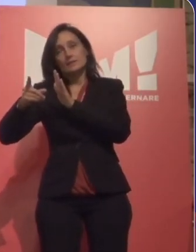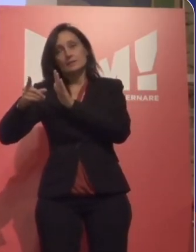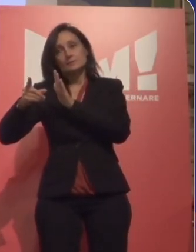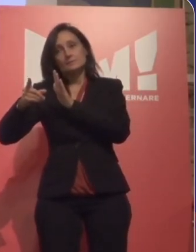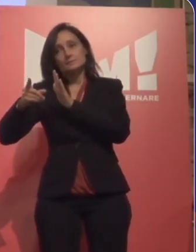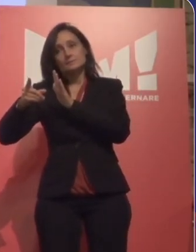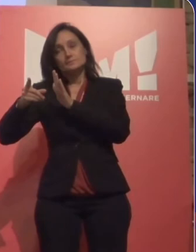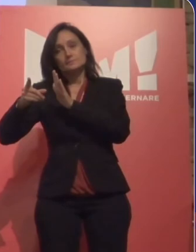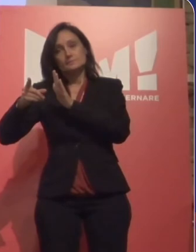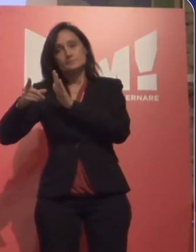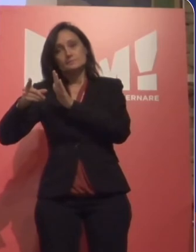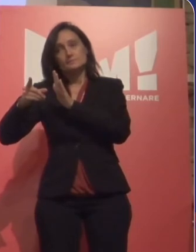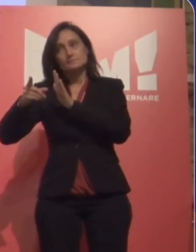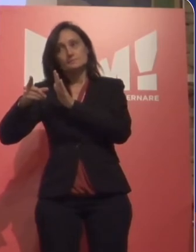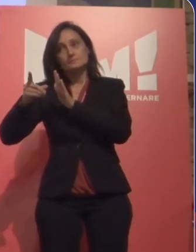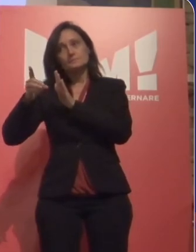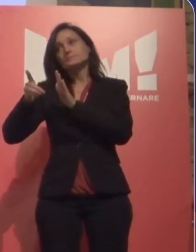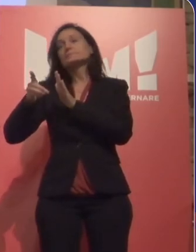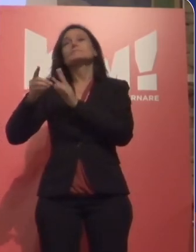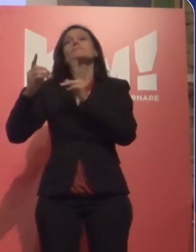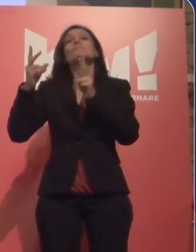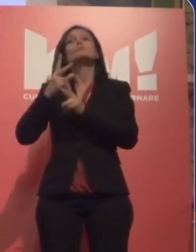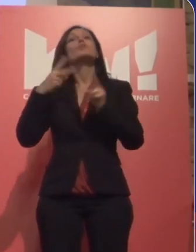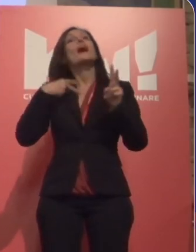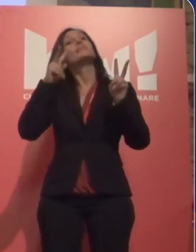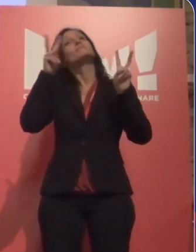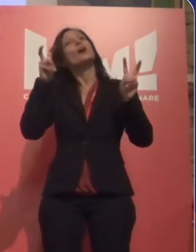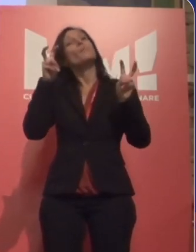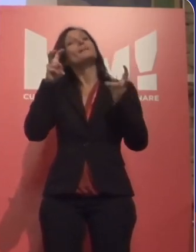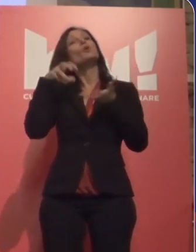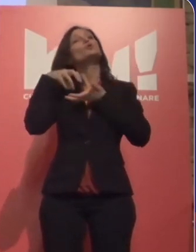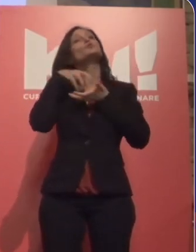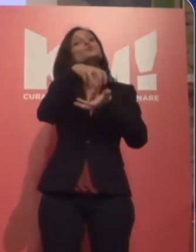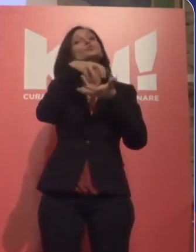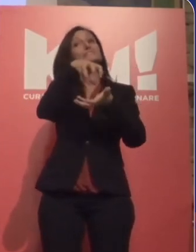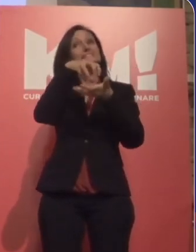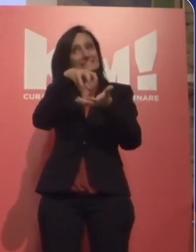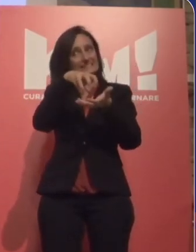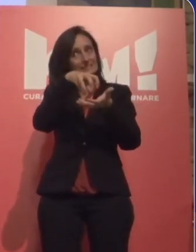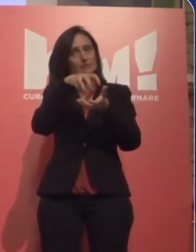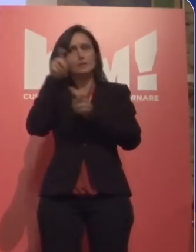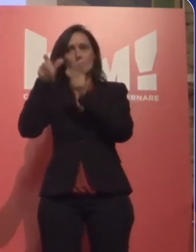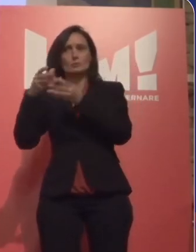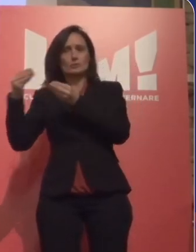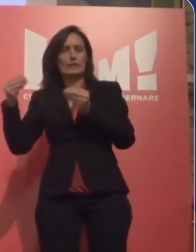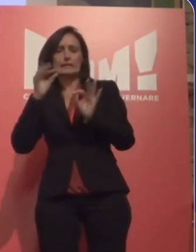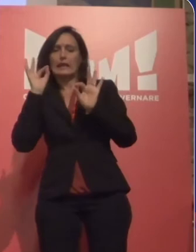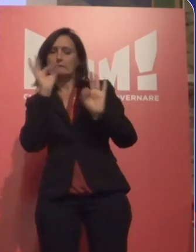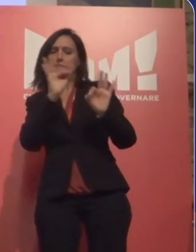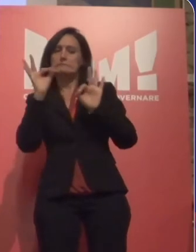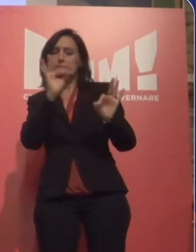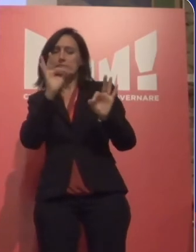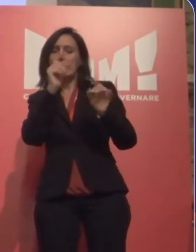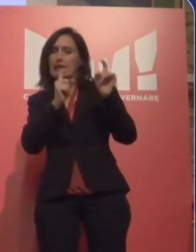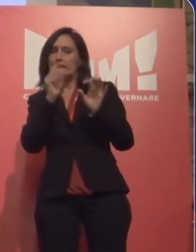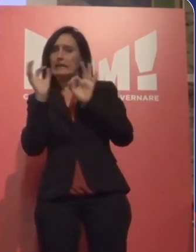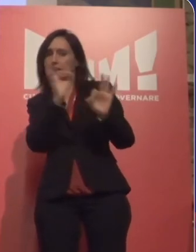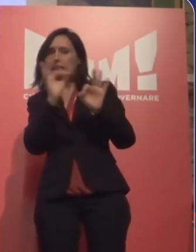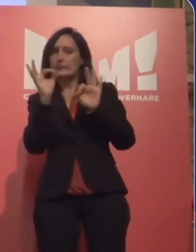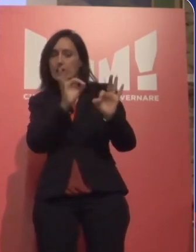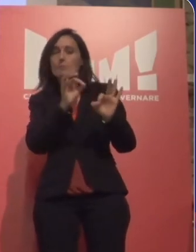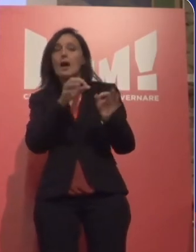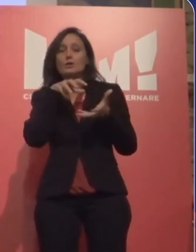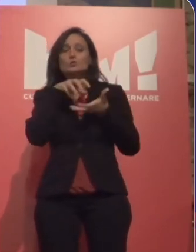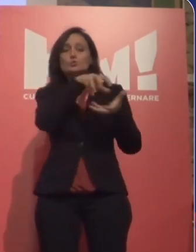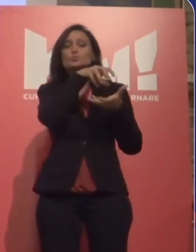dibattito negativo sussidi cosiddetti hanno salvato le persone in molti casi hanno dato comunque degli strumenti